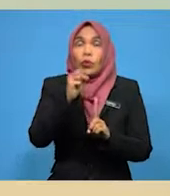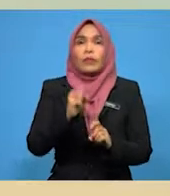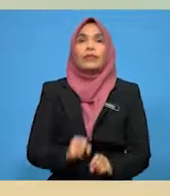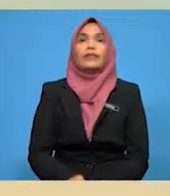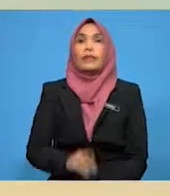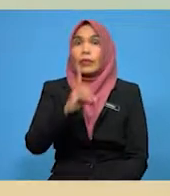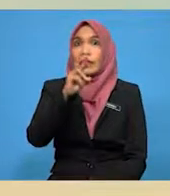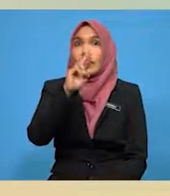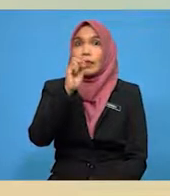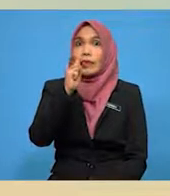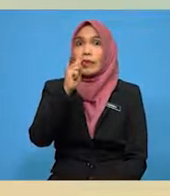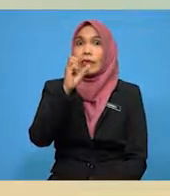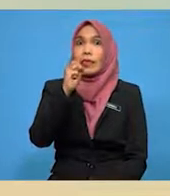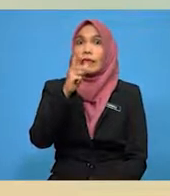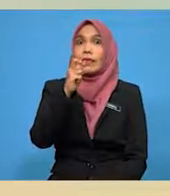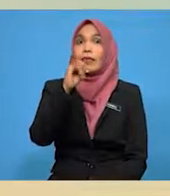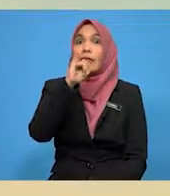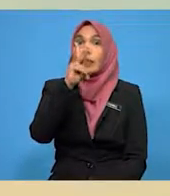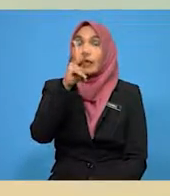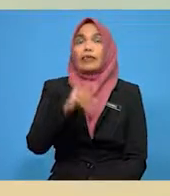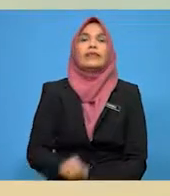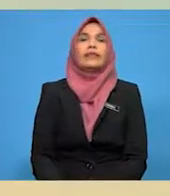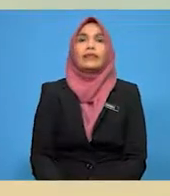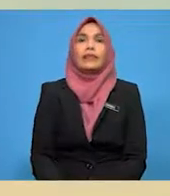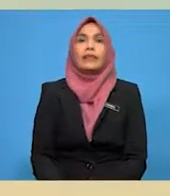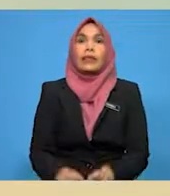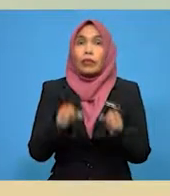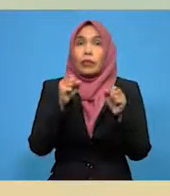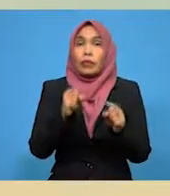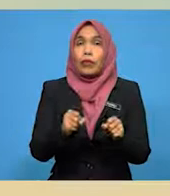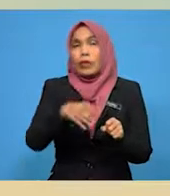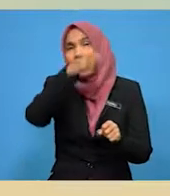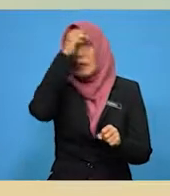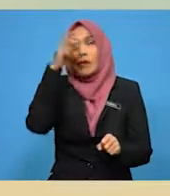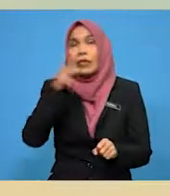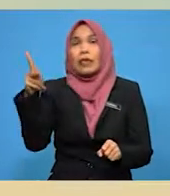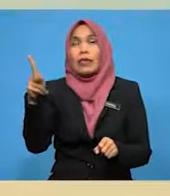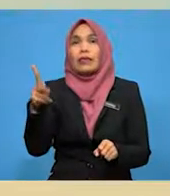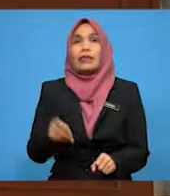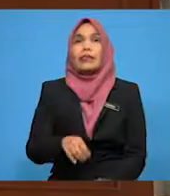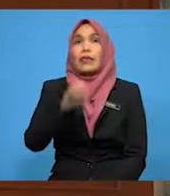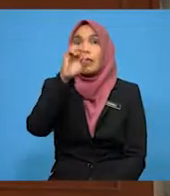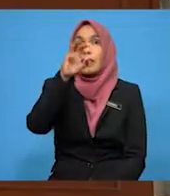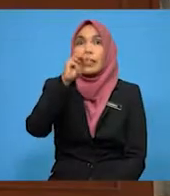Perubahan suhu yang drastik boleh menyebabkan perkembangan embrio terganggu.